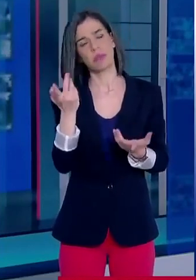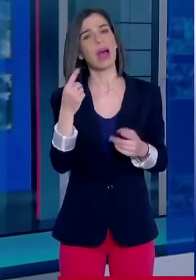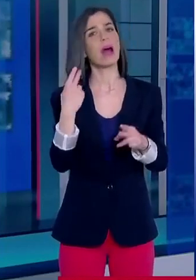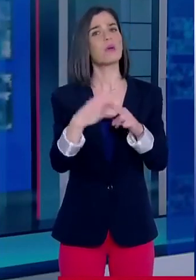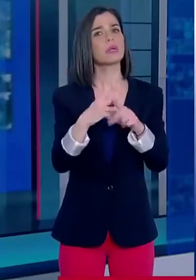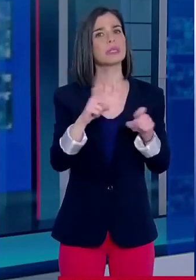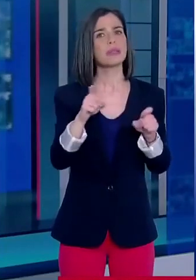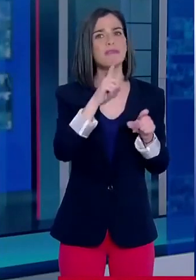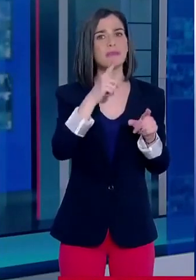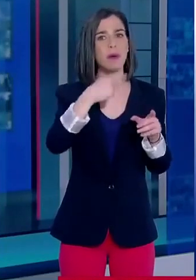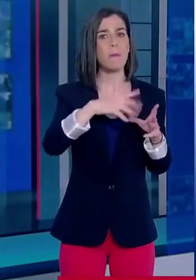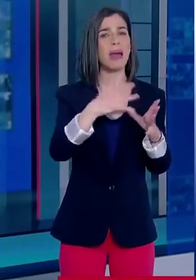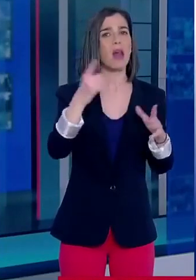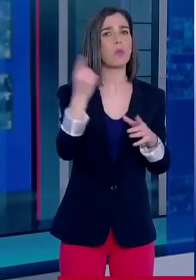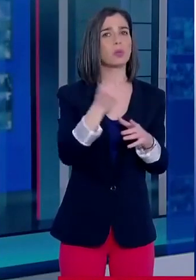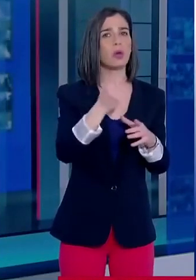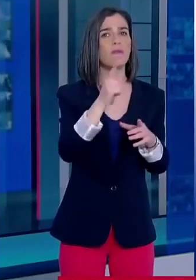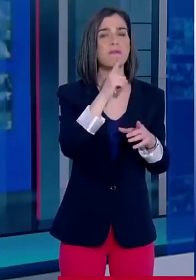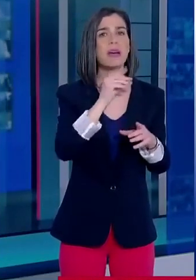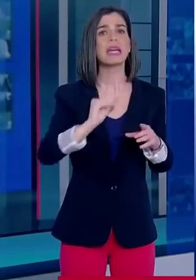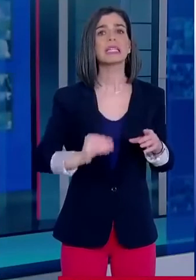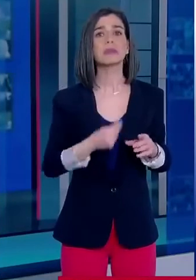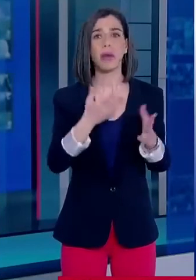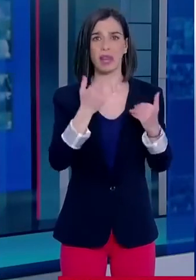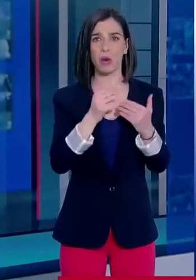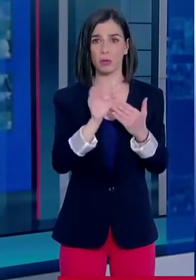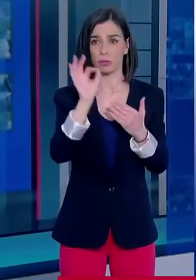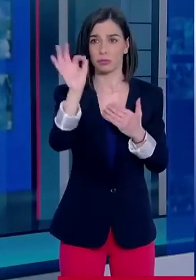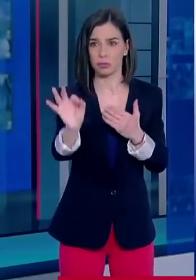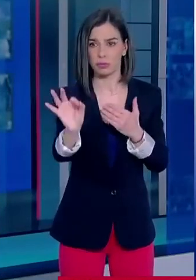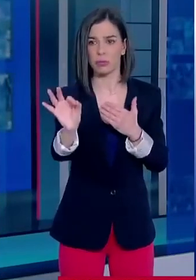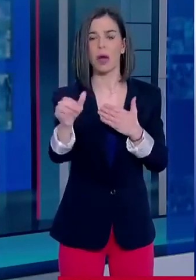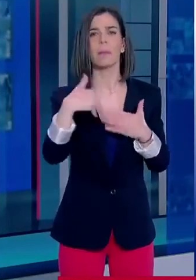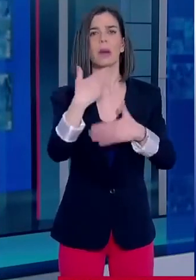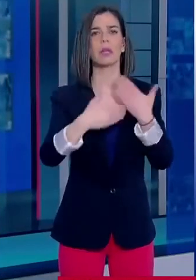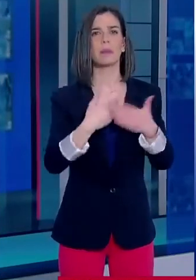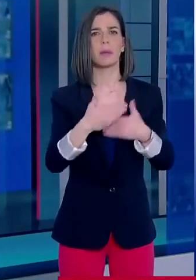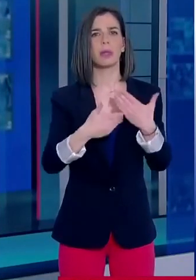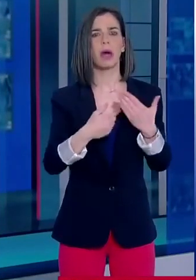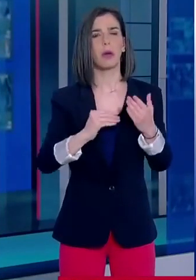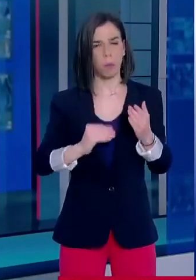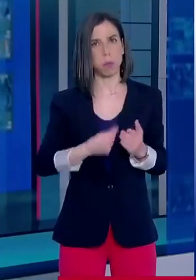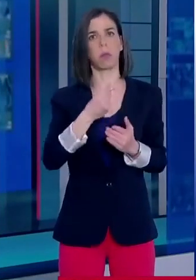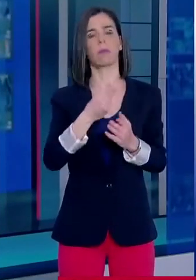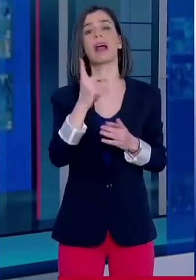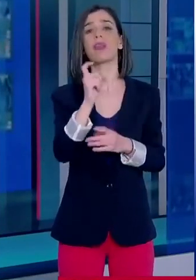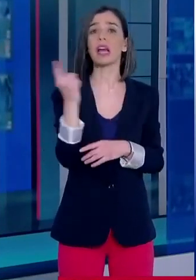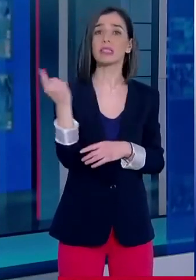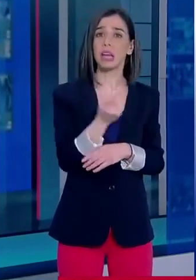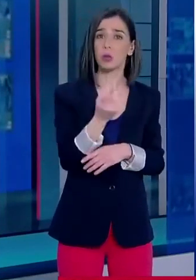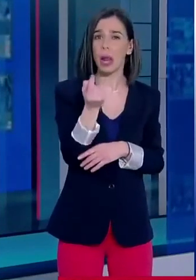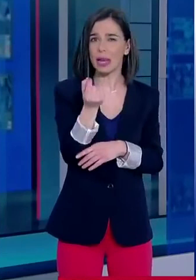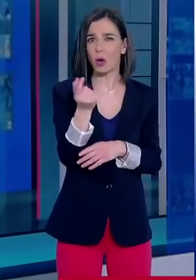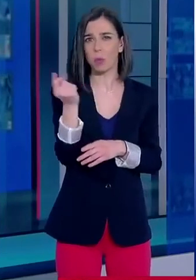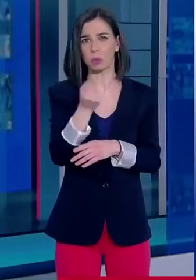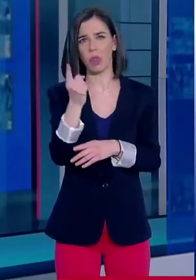αυτή τη μελέτη είναι το πολύ μεγάλο ποσοστό αυτών που δεν είχαν συμπτώματα και μπορούσαν να κολλήσουν, κάποια στιγμή εμφάνιζαν συμπτώματα. Και ένα μικρό ποσοστό, γύρω στο 10%,